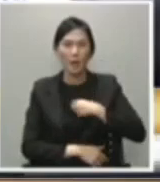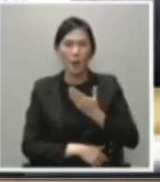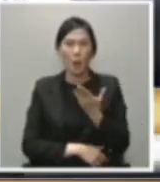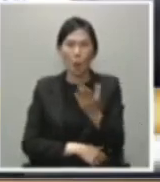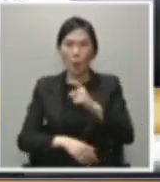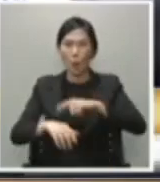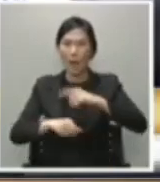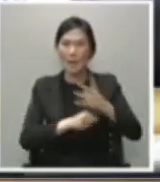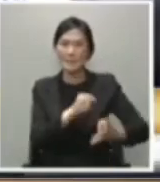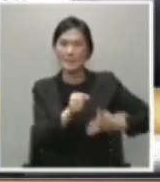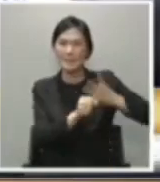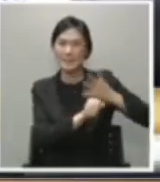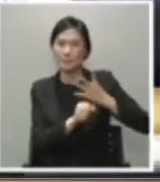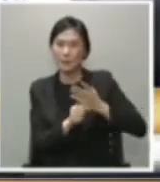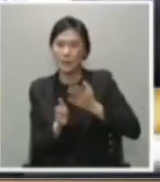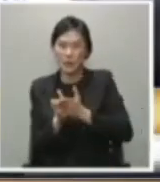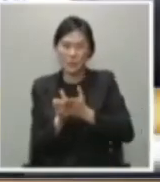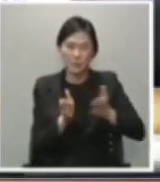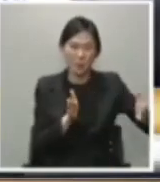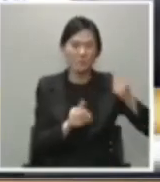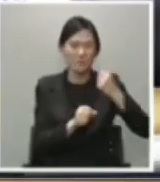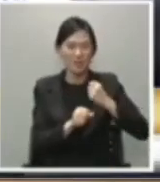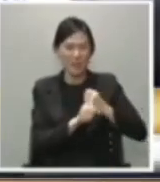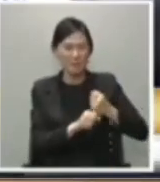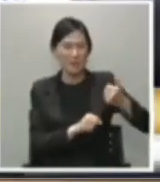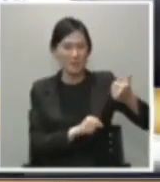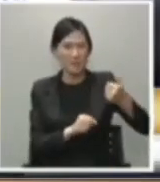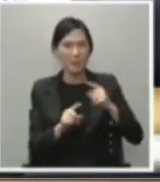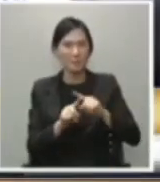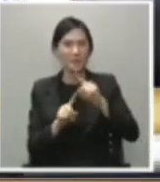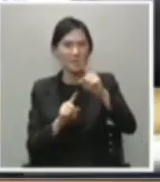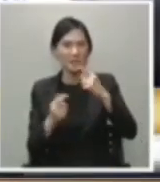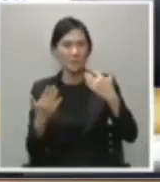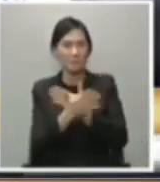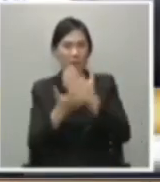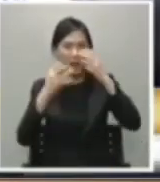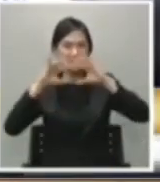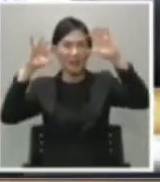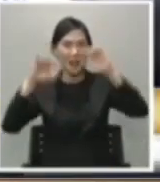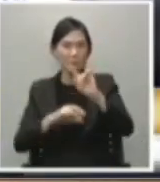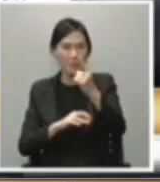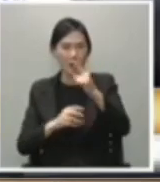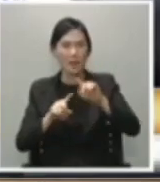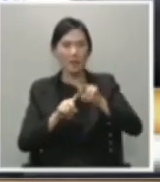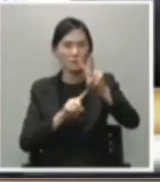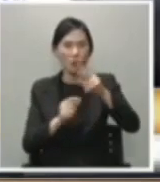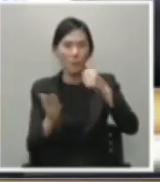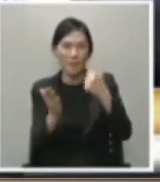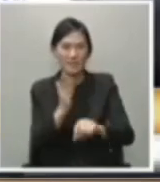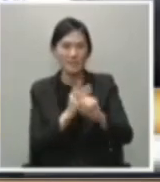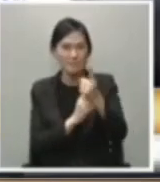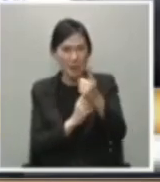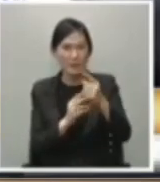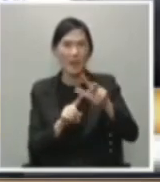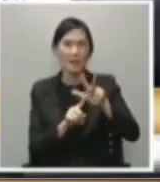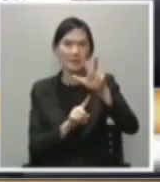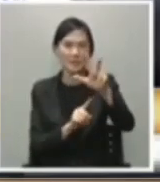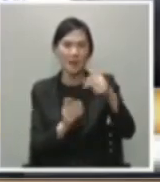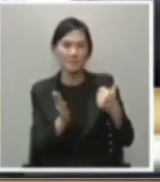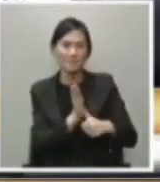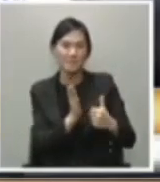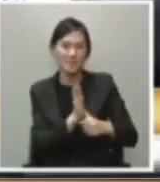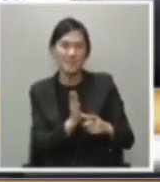ปีซ่อม4ปีสร้างปีที่1เปลี่ยนระบบราชการใหม่ปีที่2ปรับภาษีใหม่ปีที่3ใช้หนี้ IMF